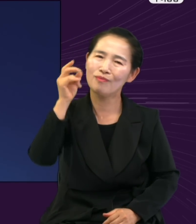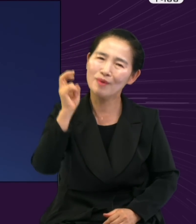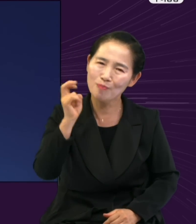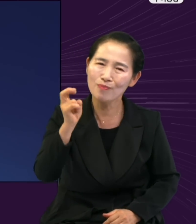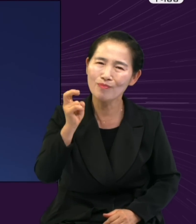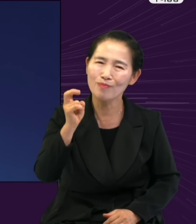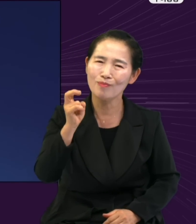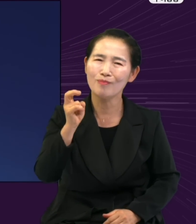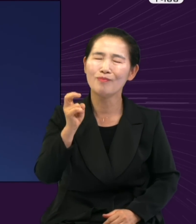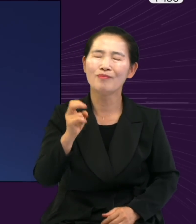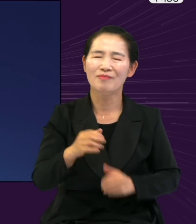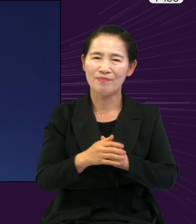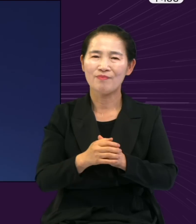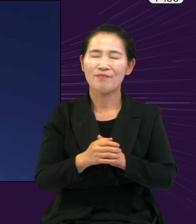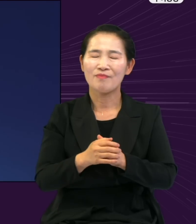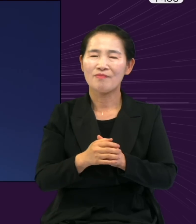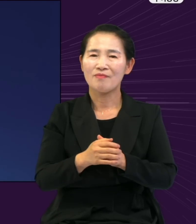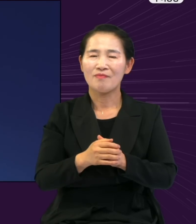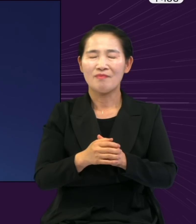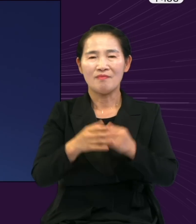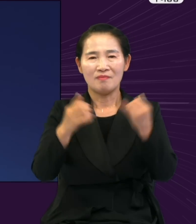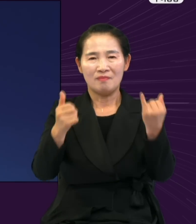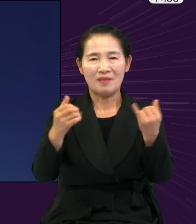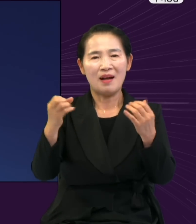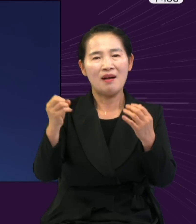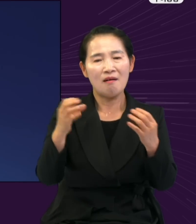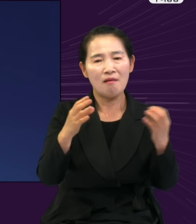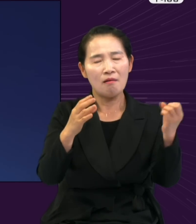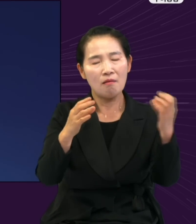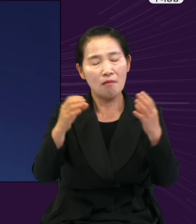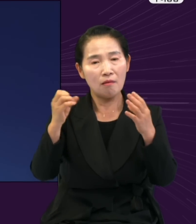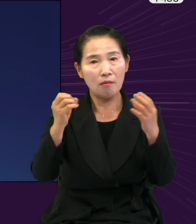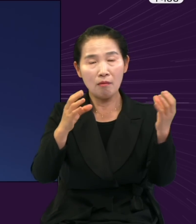그녀와 예수님의 대화는 예배로 이어집니다.